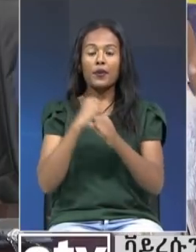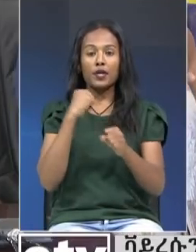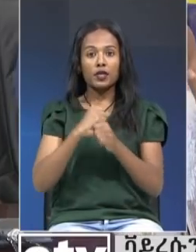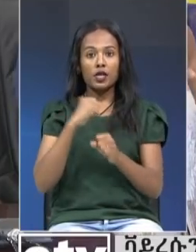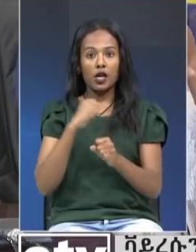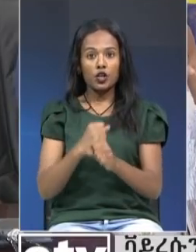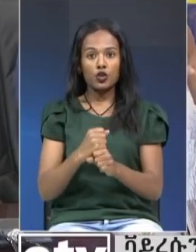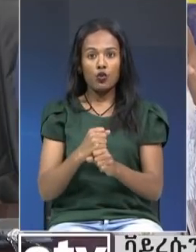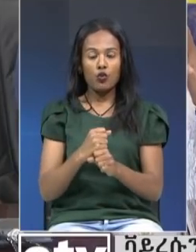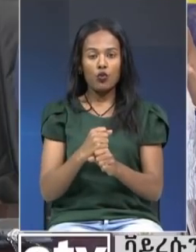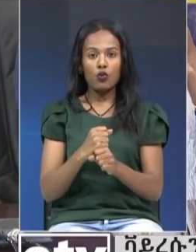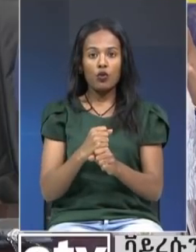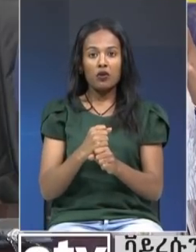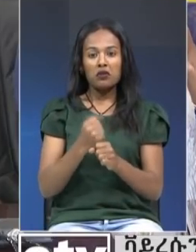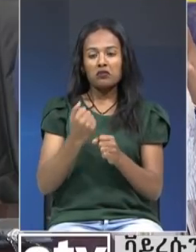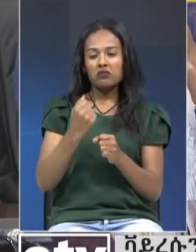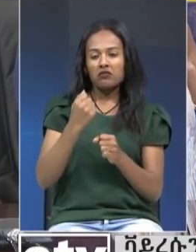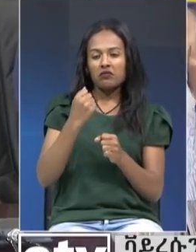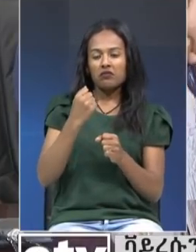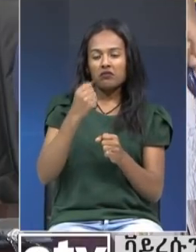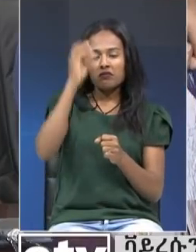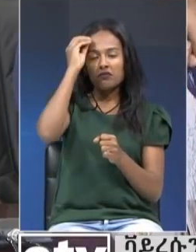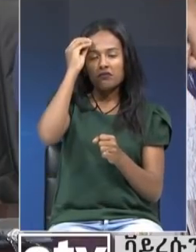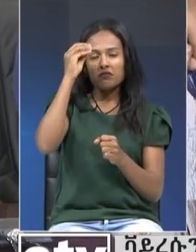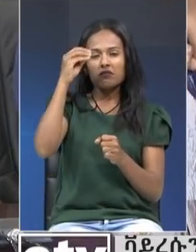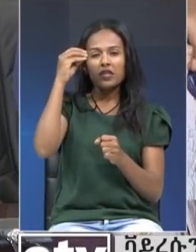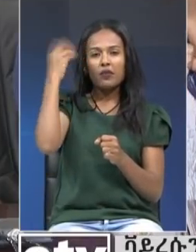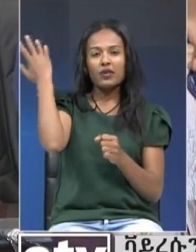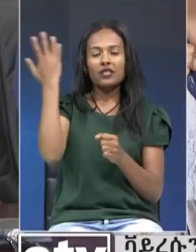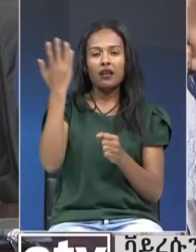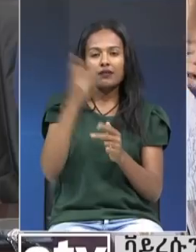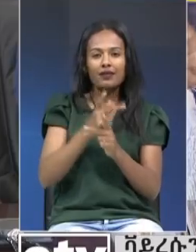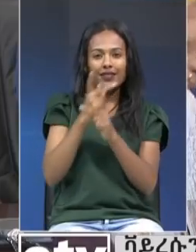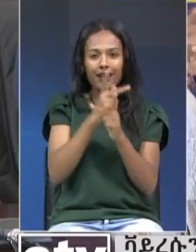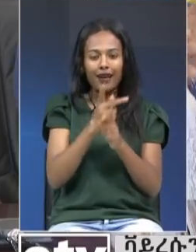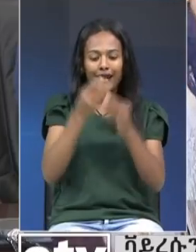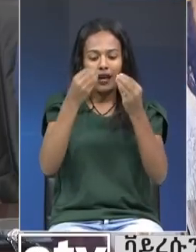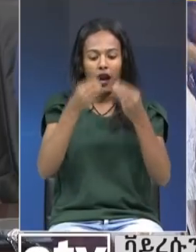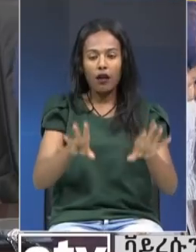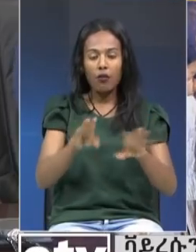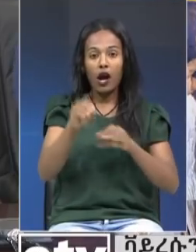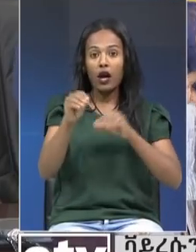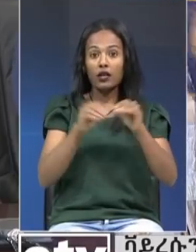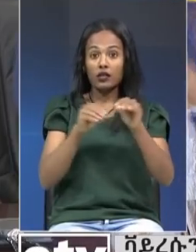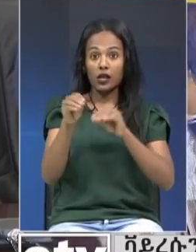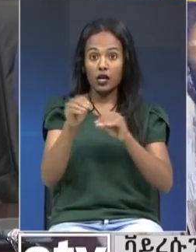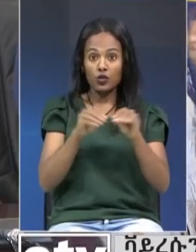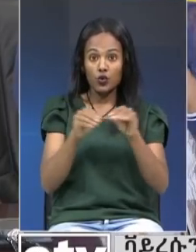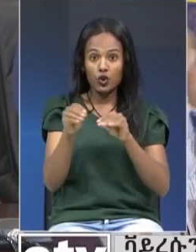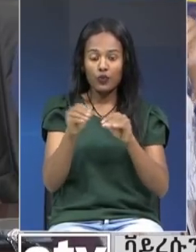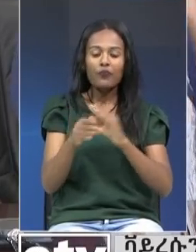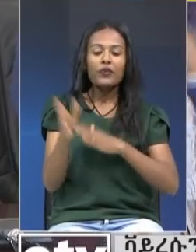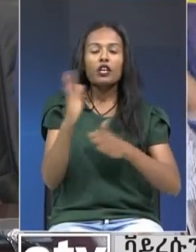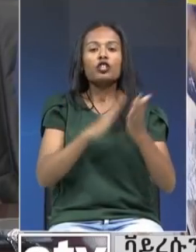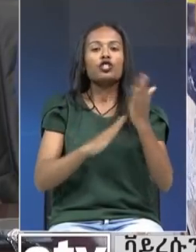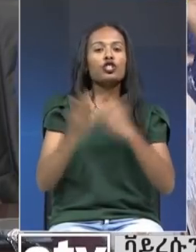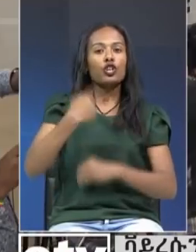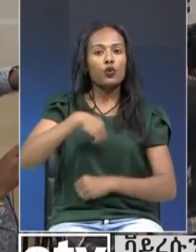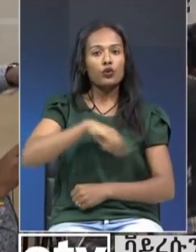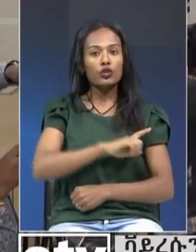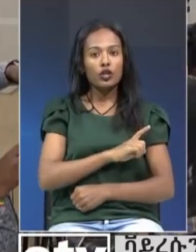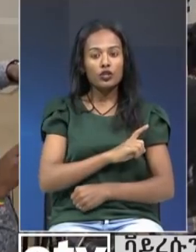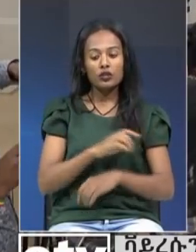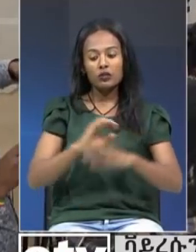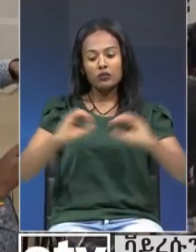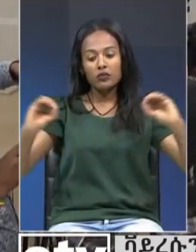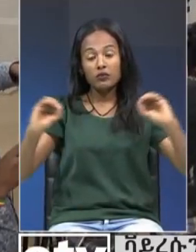በምንሰራቸው ንዝላል ወይም ደግሞ ጥንቃቄ አልባ እንቅስቃሴዎች ችግሮቻችንን